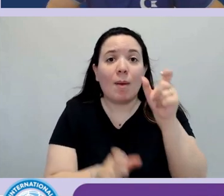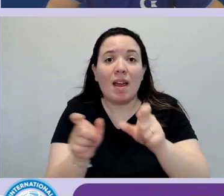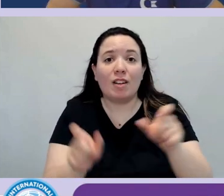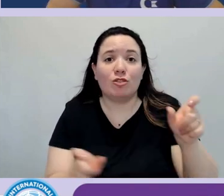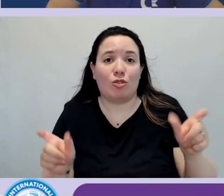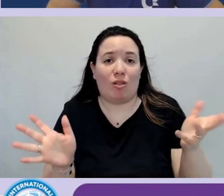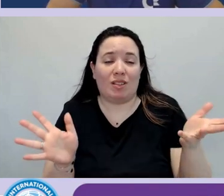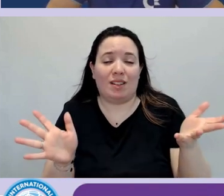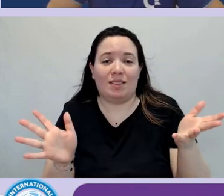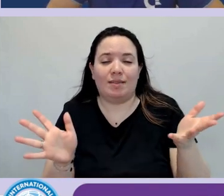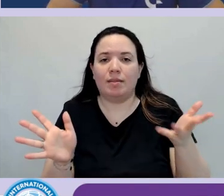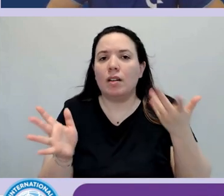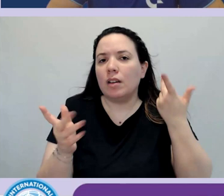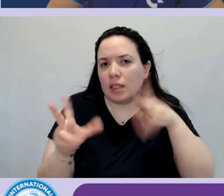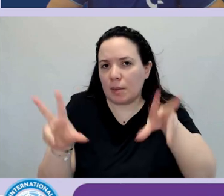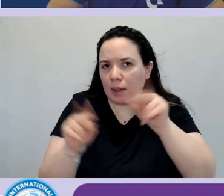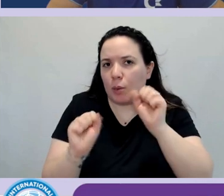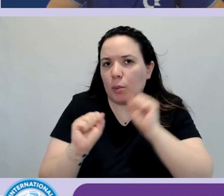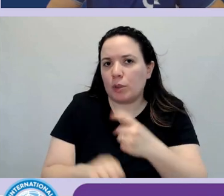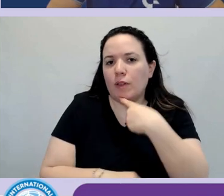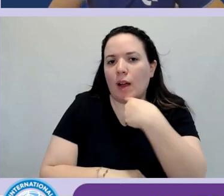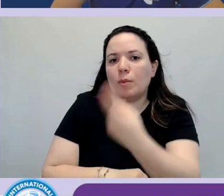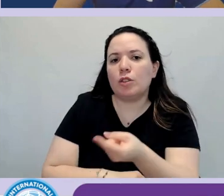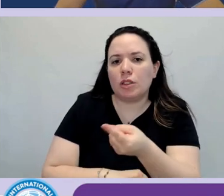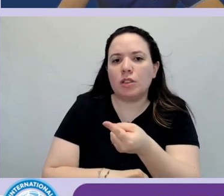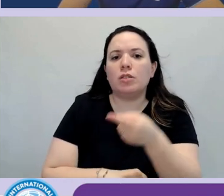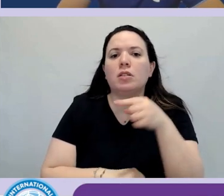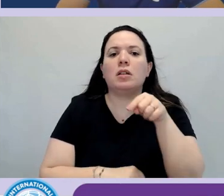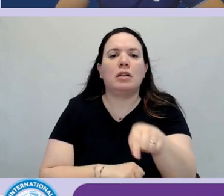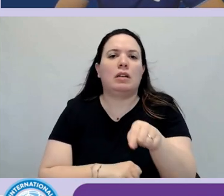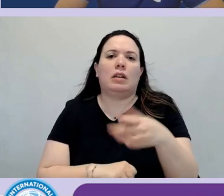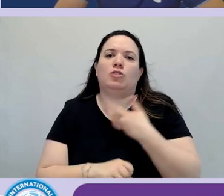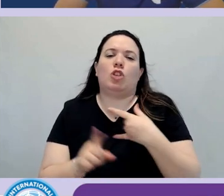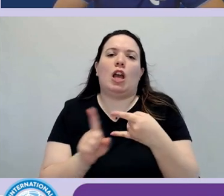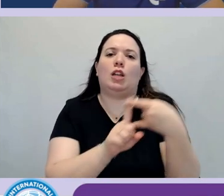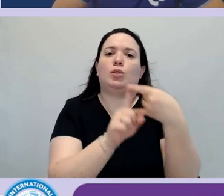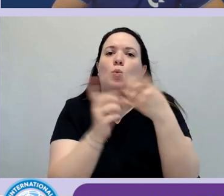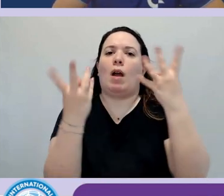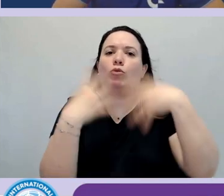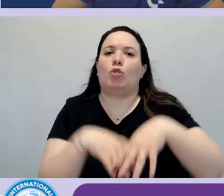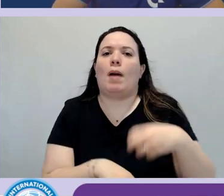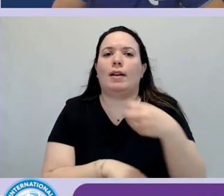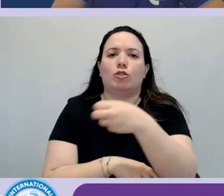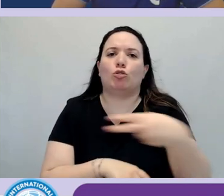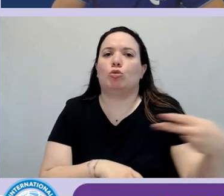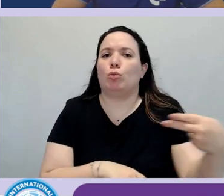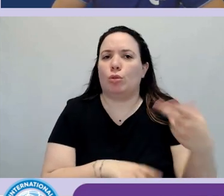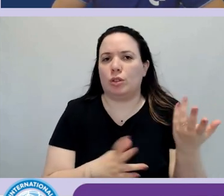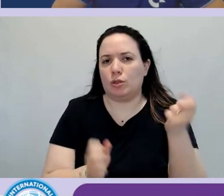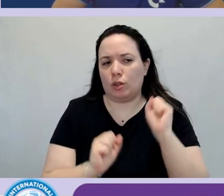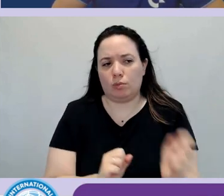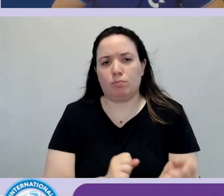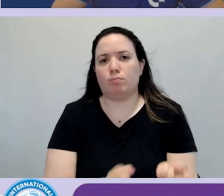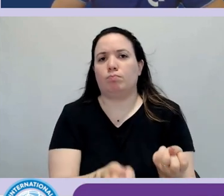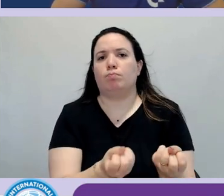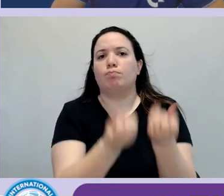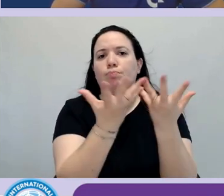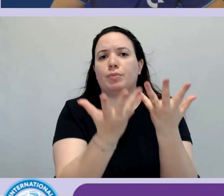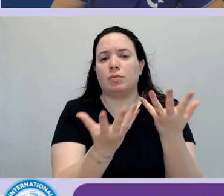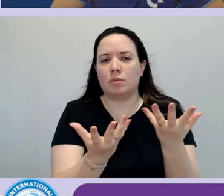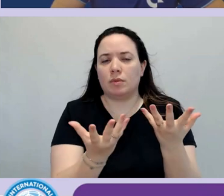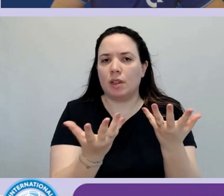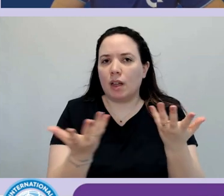umani ripeto noi oggi potevamo dire attivati sottotitoli generati in automatico da zoom